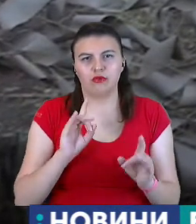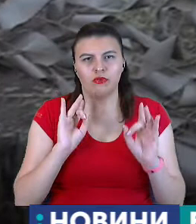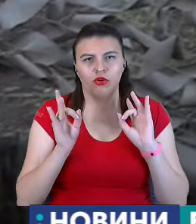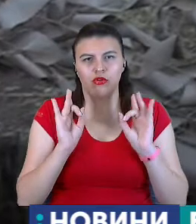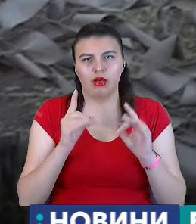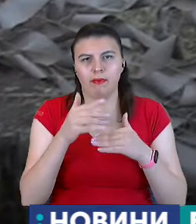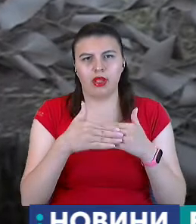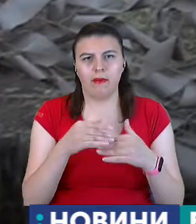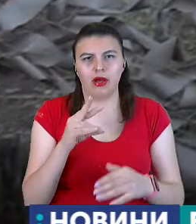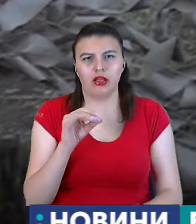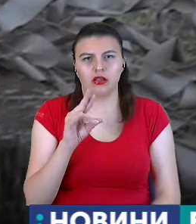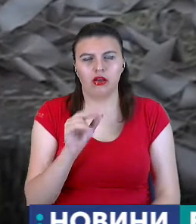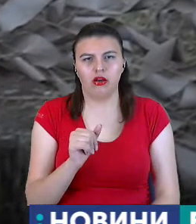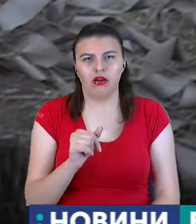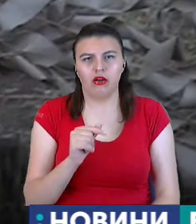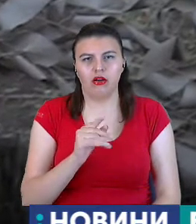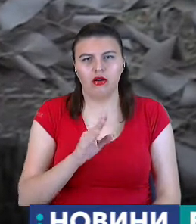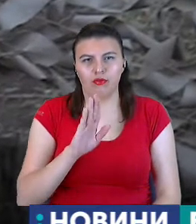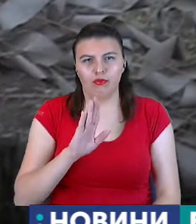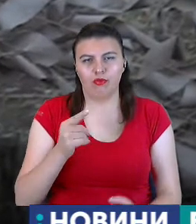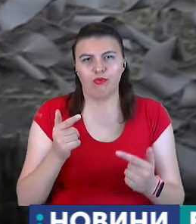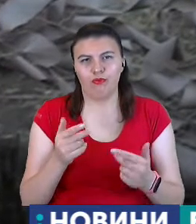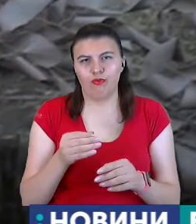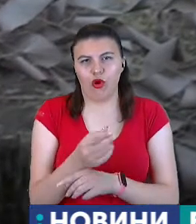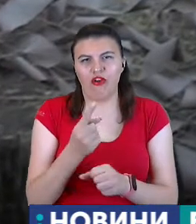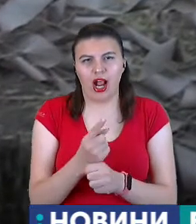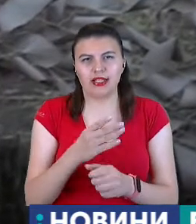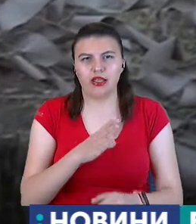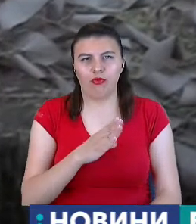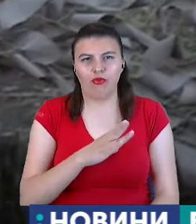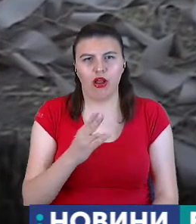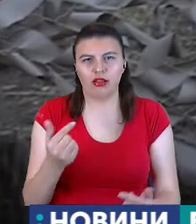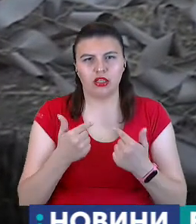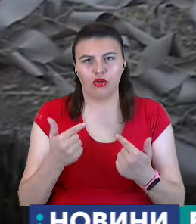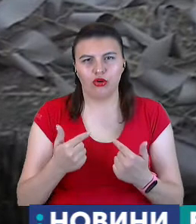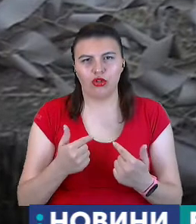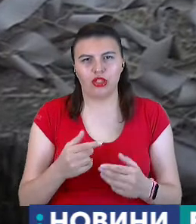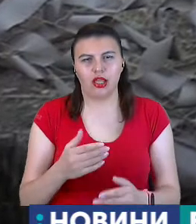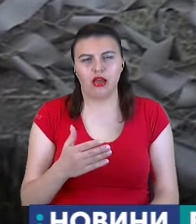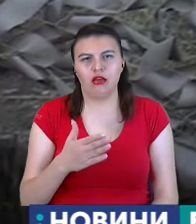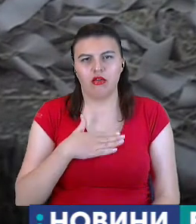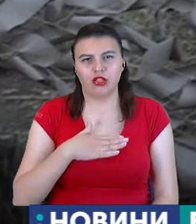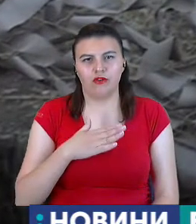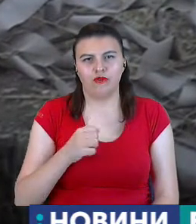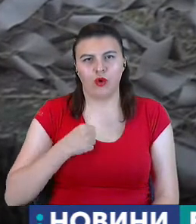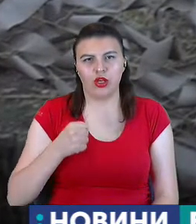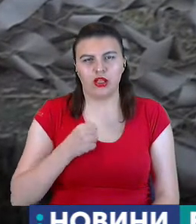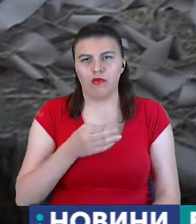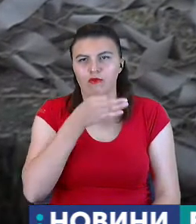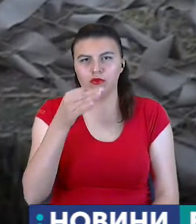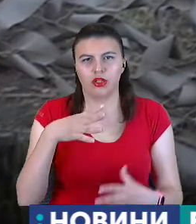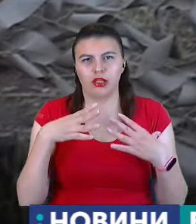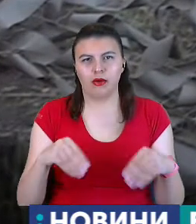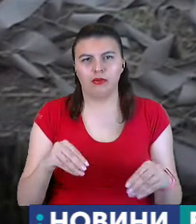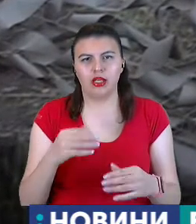Мар'їнки. Ворожі провокації не несли загрози нашим воїнам, тому українські захисники вогонь у відповідь не відкривали. Серед особового складу об'єднаних